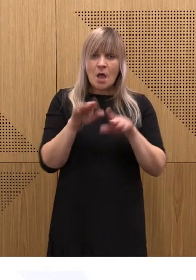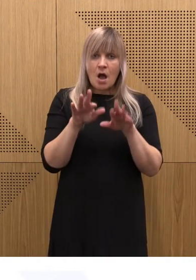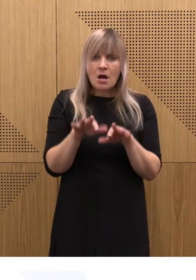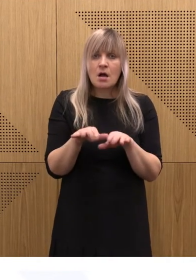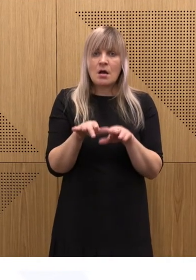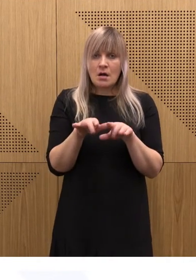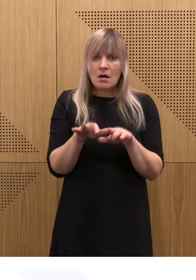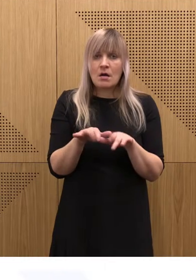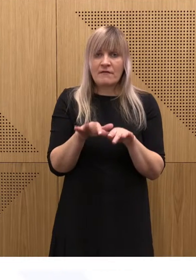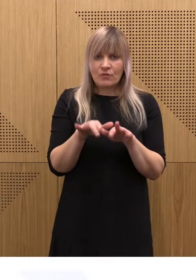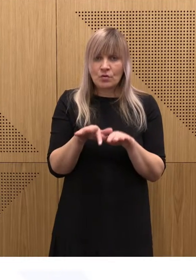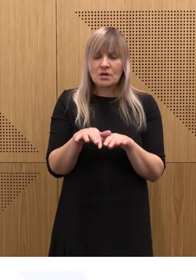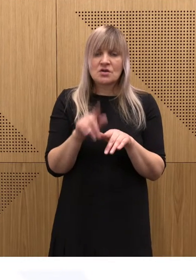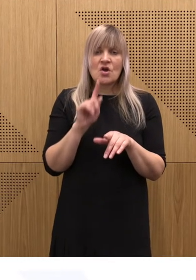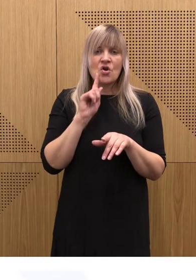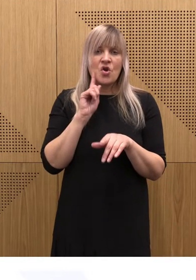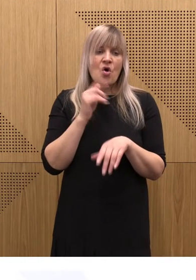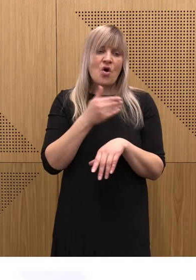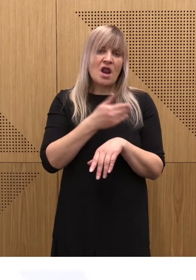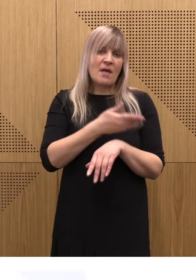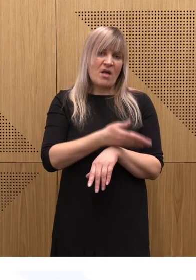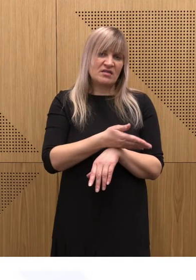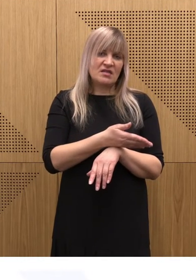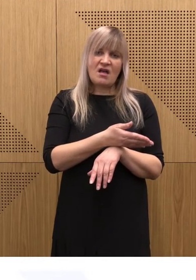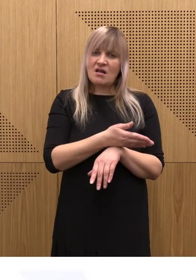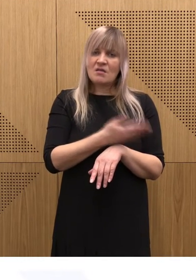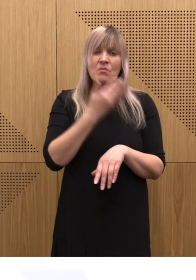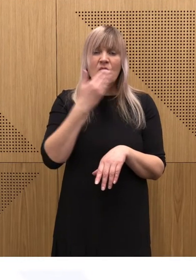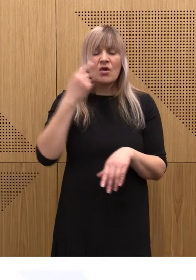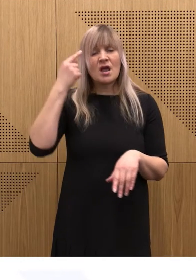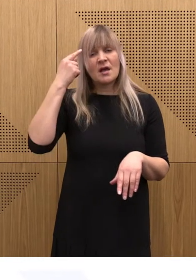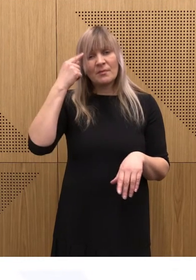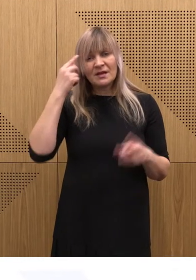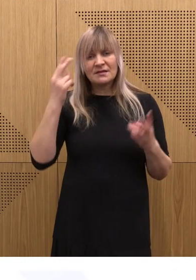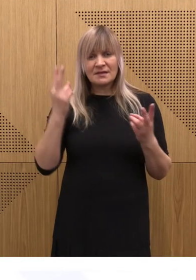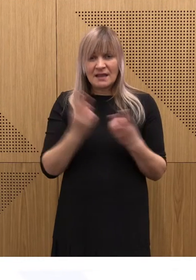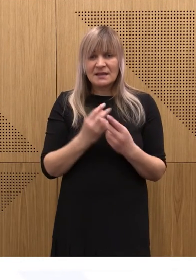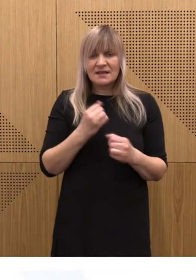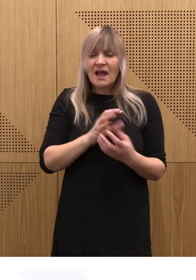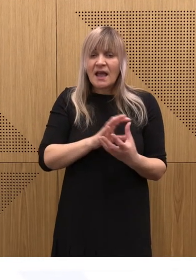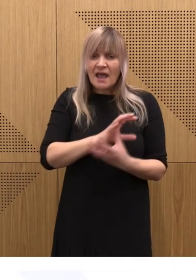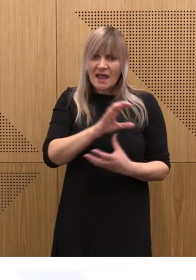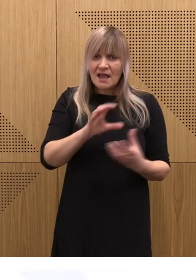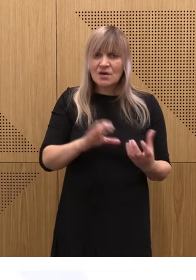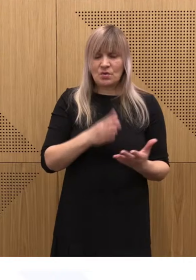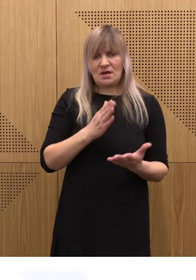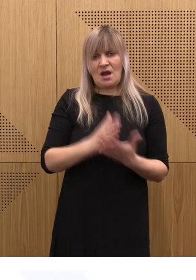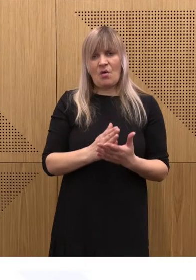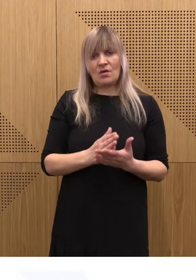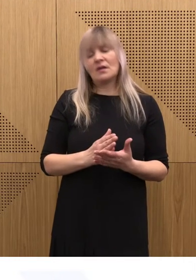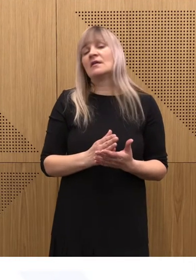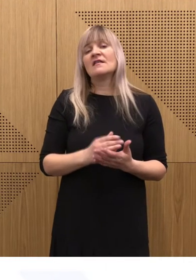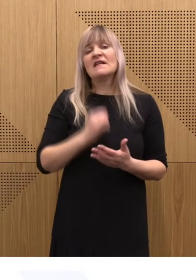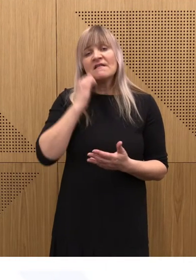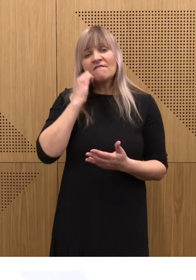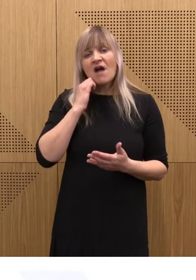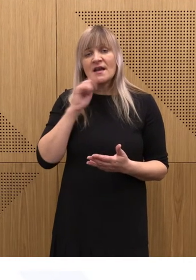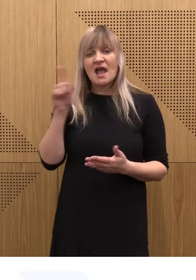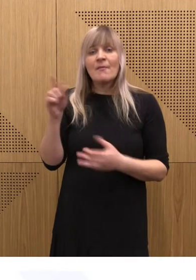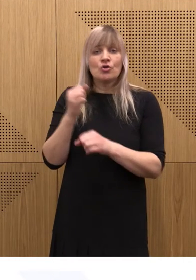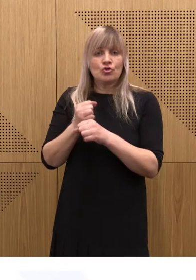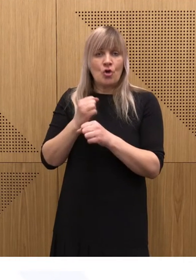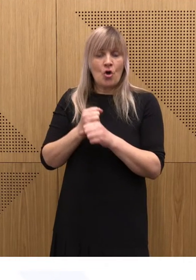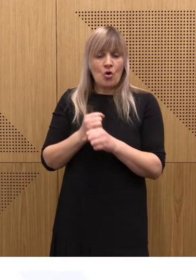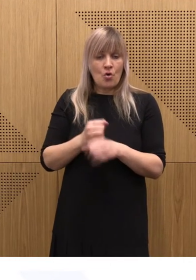aga istumist nooremates vanuseklassides ei ole mõtet harrastada. See on keeruline. See on keeruline ka sellepärast, et vanemad on tööl